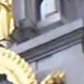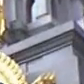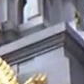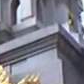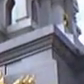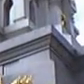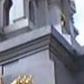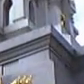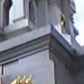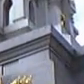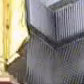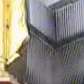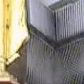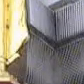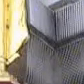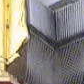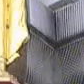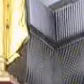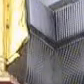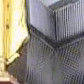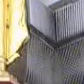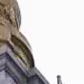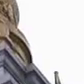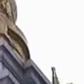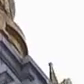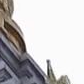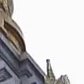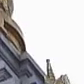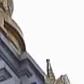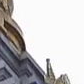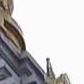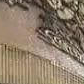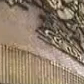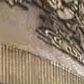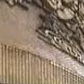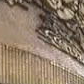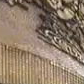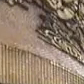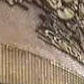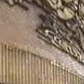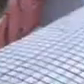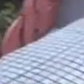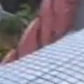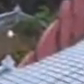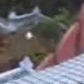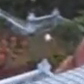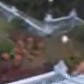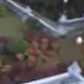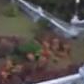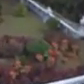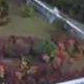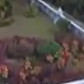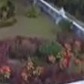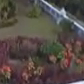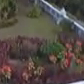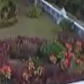าตุประดับด้วยพระพุทธรูปปางถวายเนตรทั้ง4ทิศองค์ระฆังประดับแผ่นทองแกะสลักลวดลายด้านหลังองค์เจดี